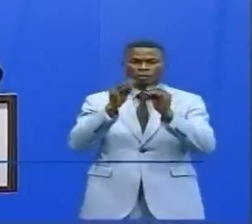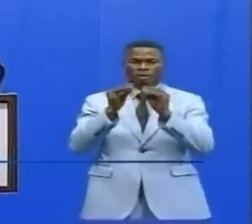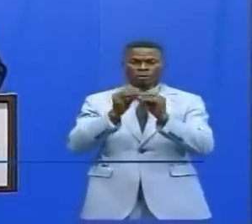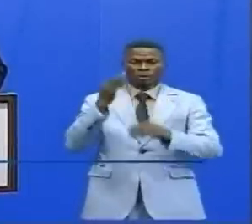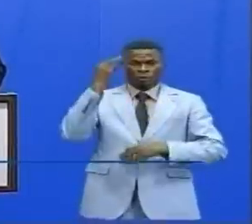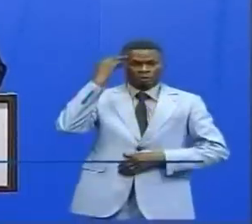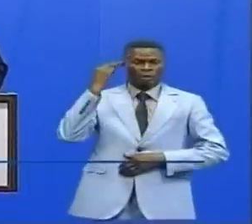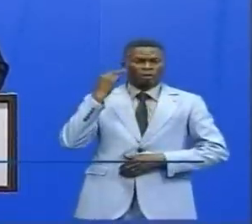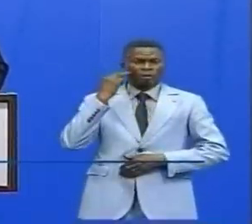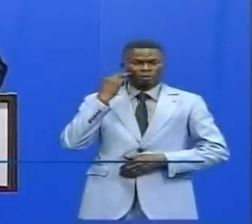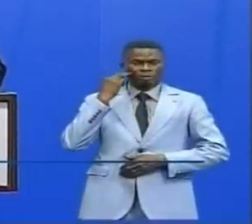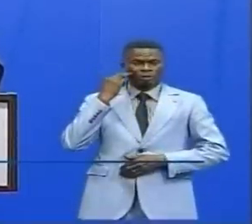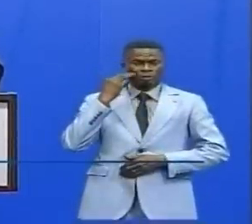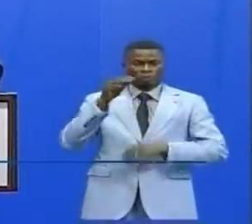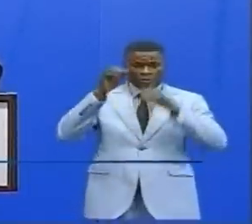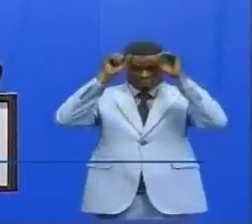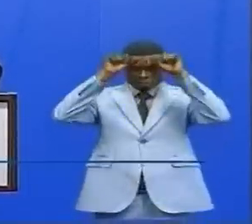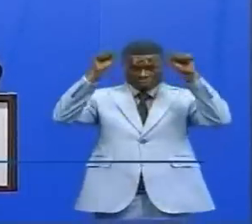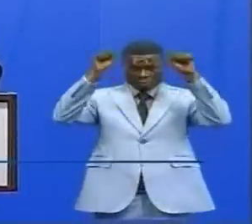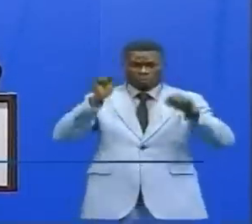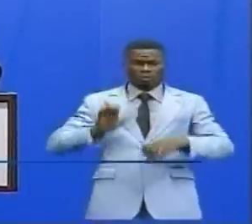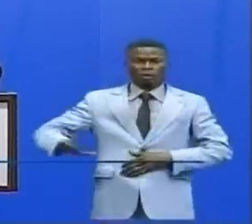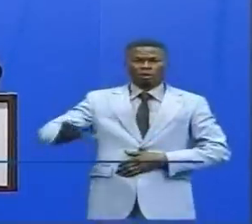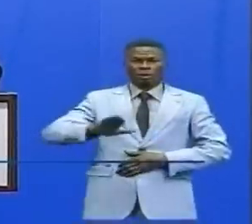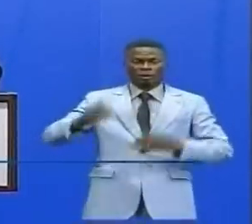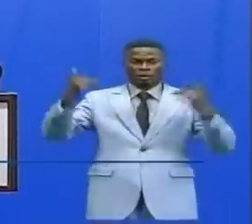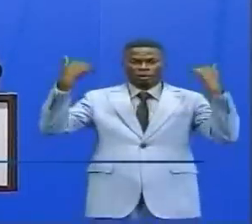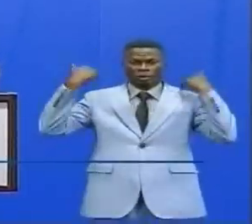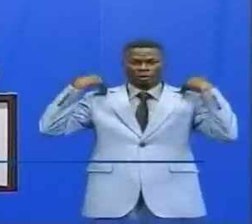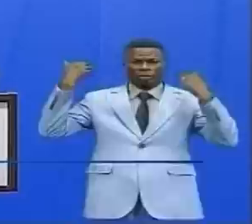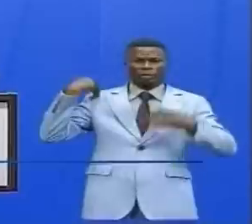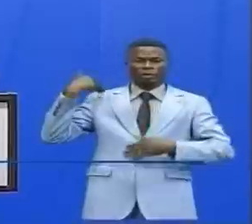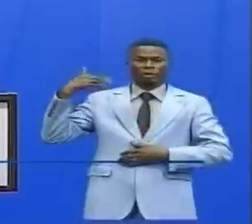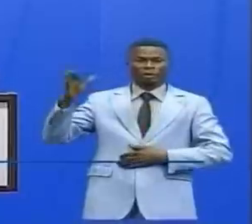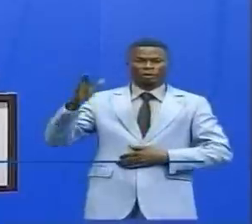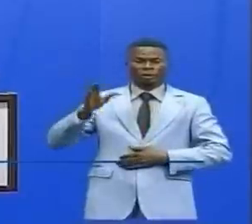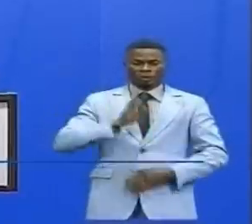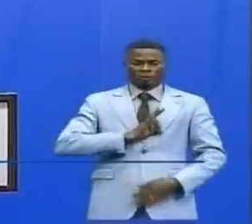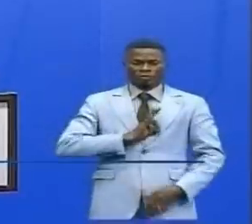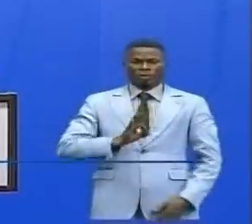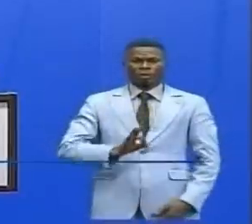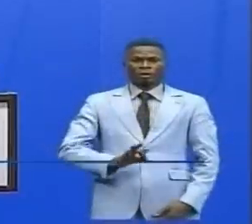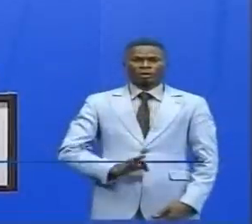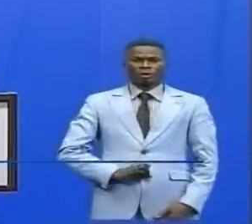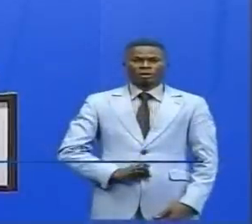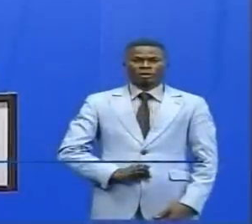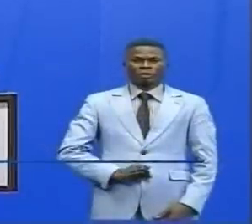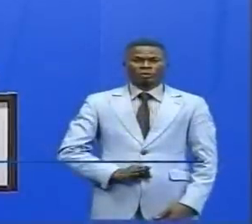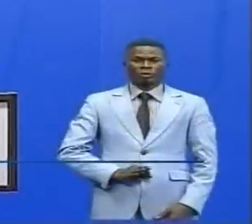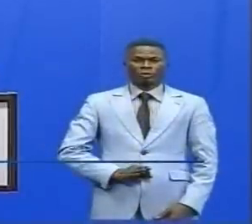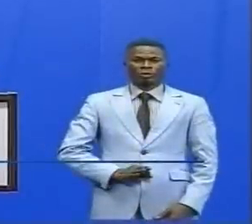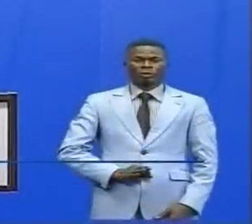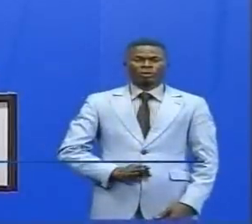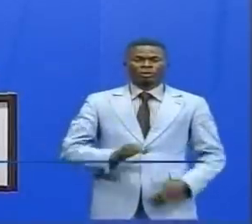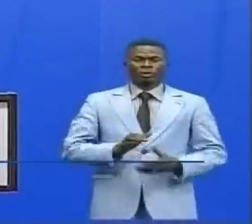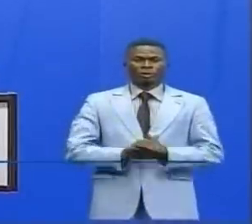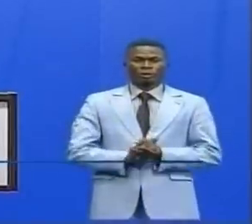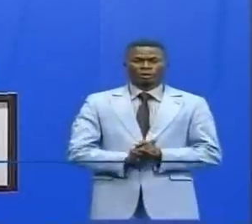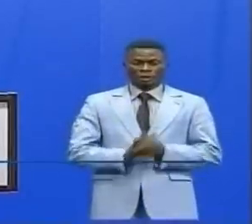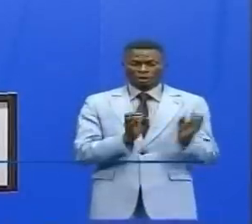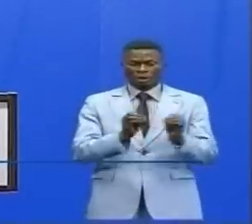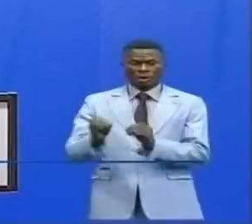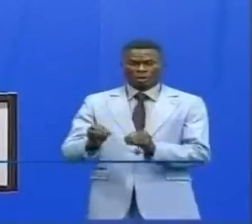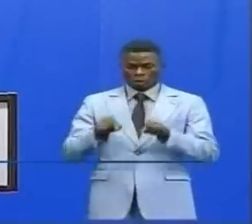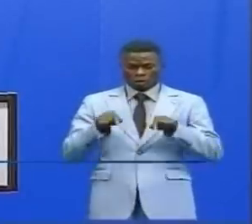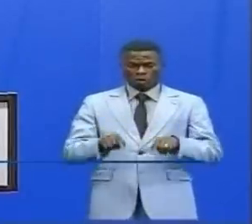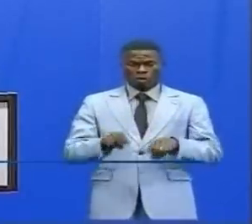des ministres. Le président de la République, chef de l'État, Félix-Antoine Tshisekedi Tshilombo, a présidé